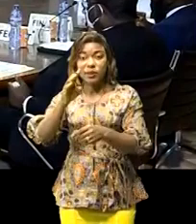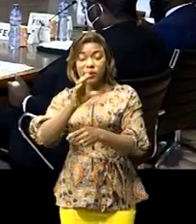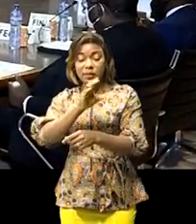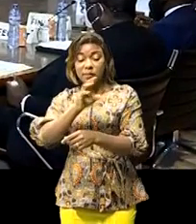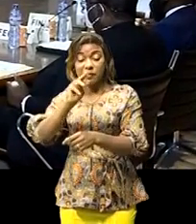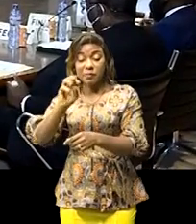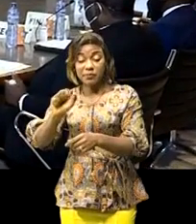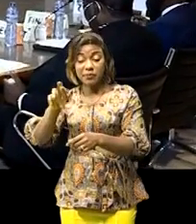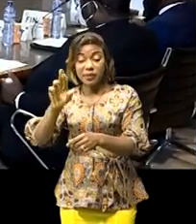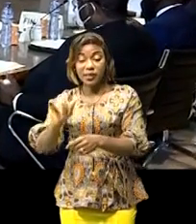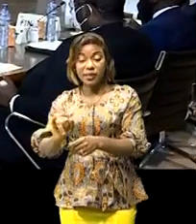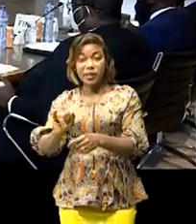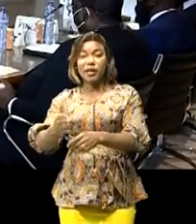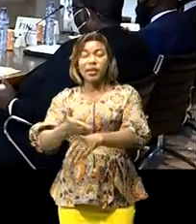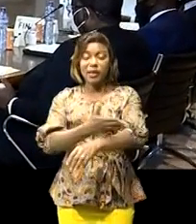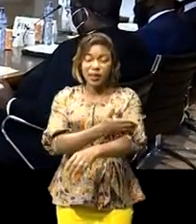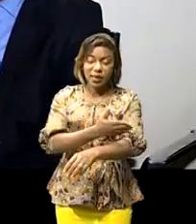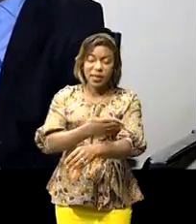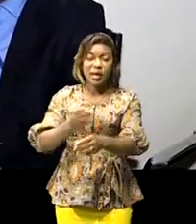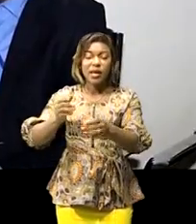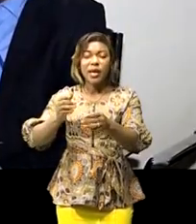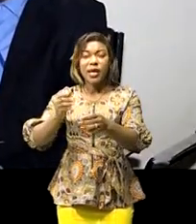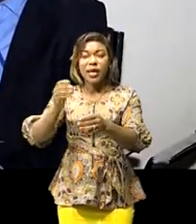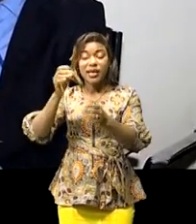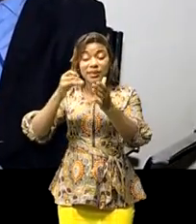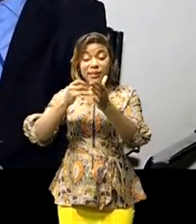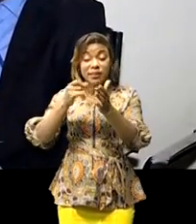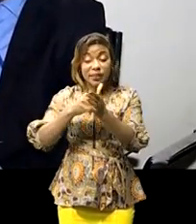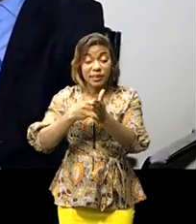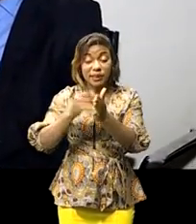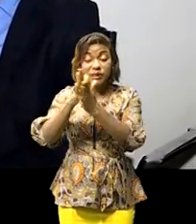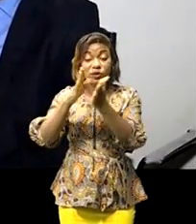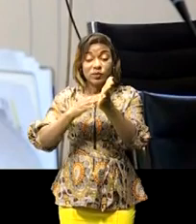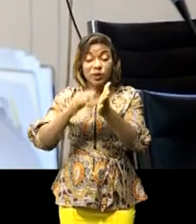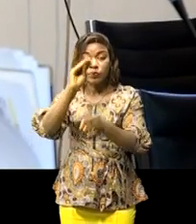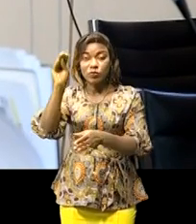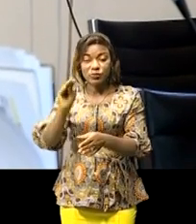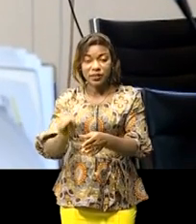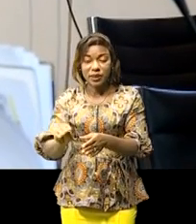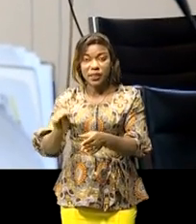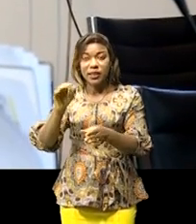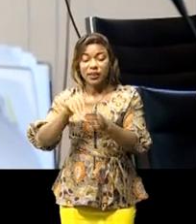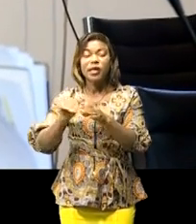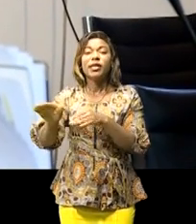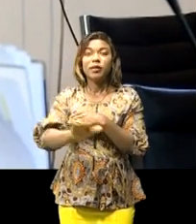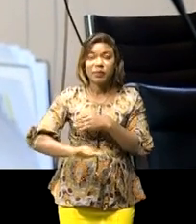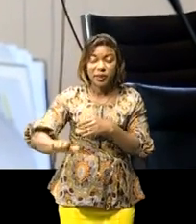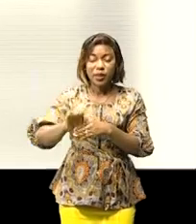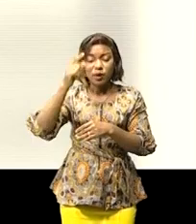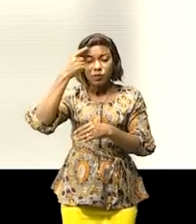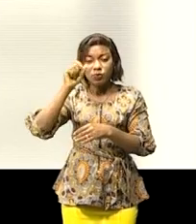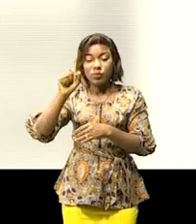Une augmentation entre 7 et 18% s'observe dans les différentes zones pétrolières du pays. Pour la zone